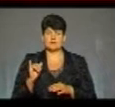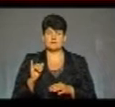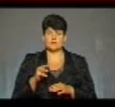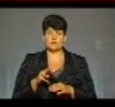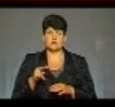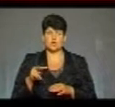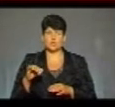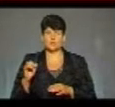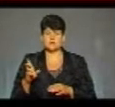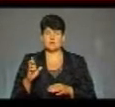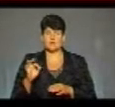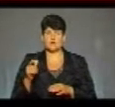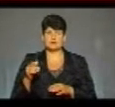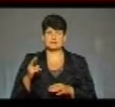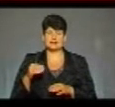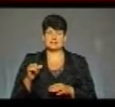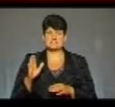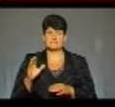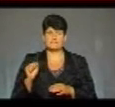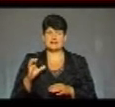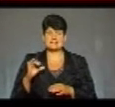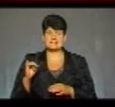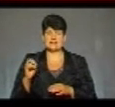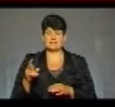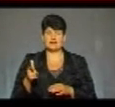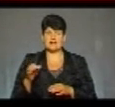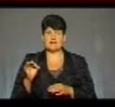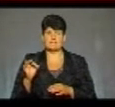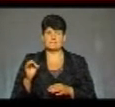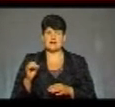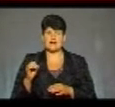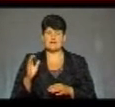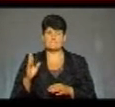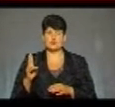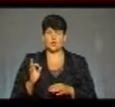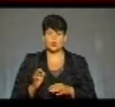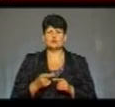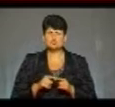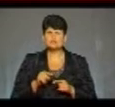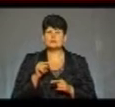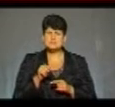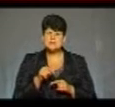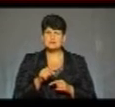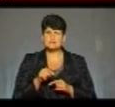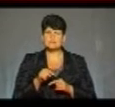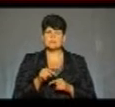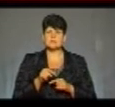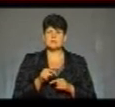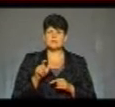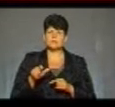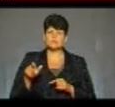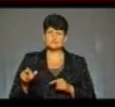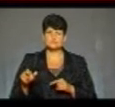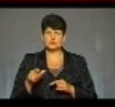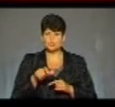Люшняка, Андрія Богданця, Ігоря Васильєва та Володимира Гевка. На вашу думку, чому саме цим кандидатурам